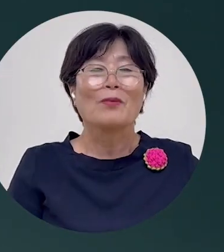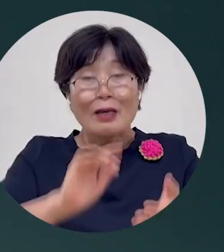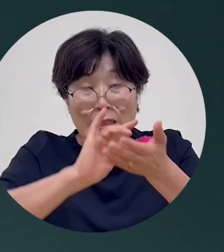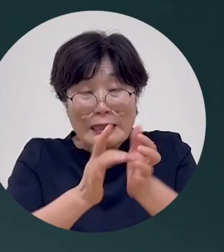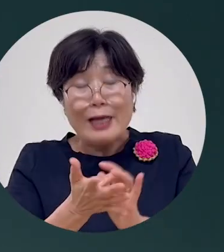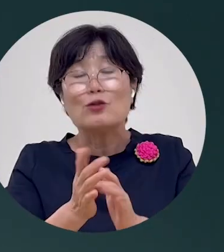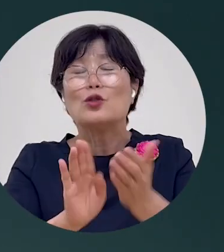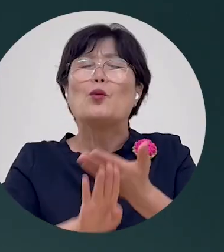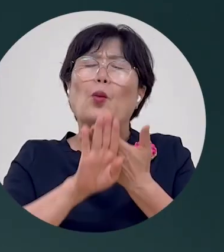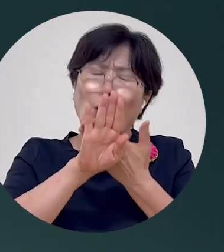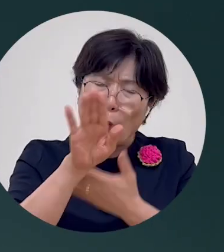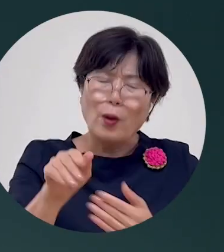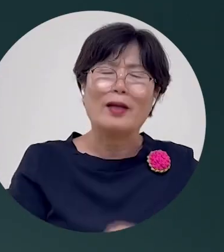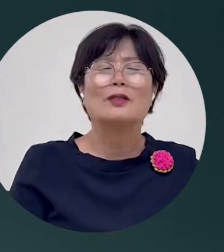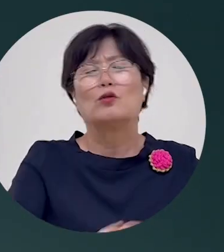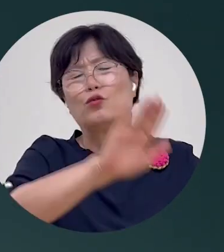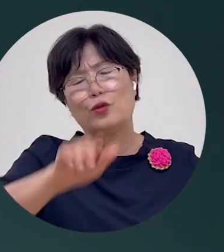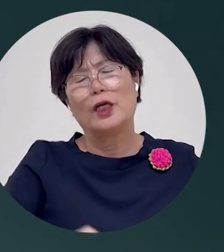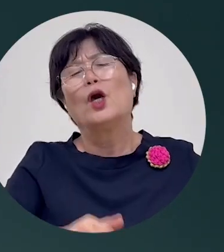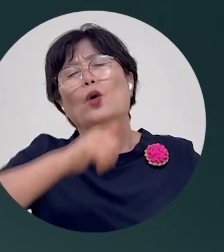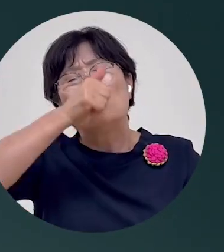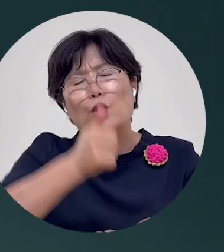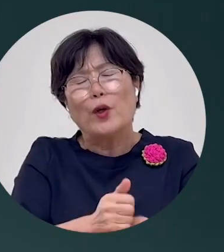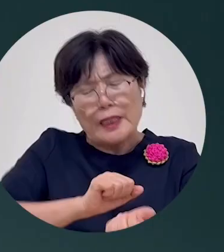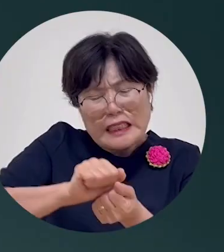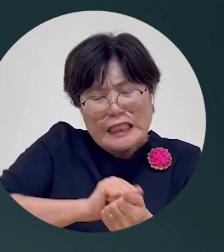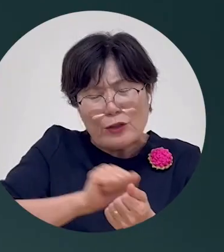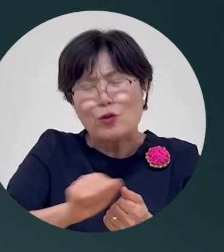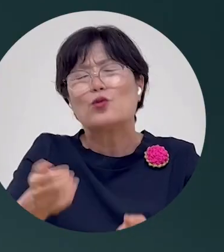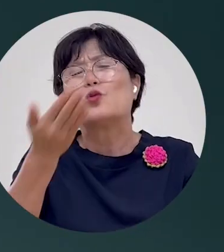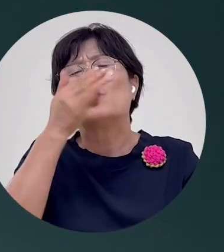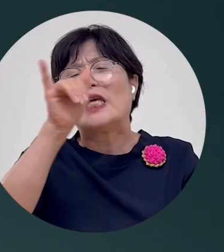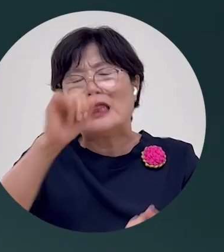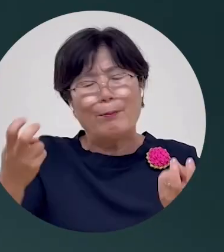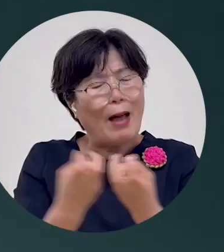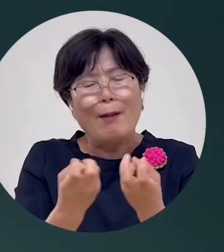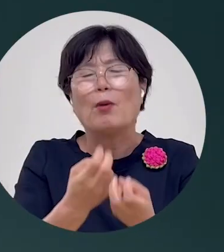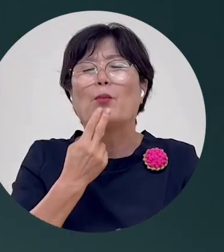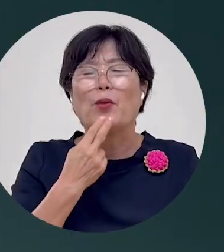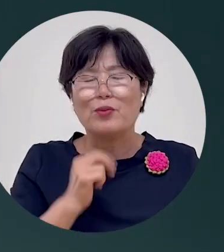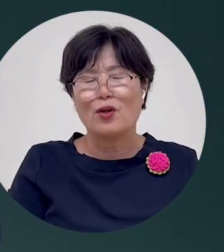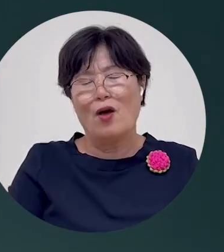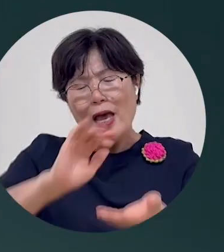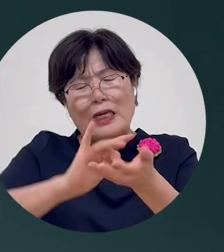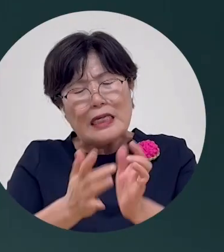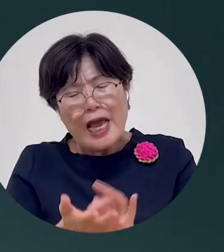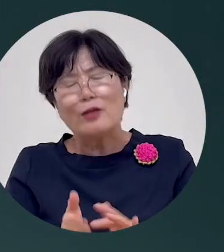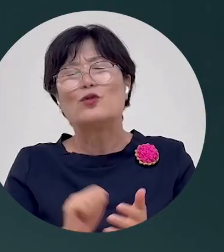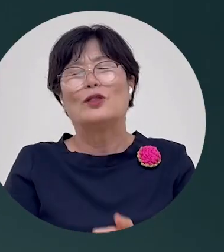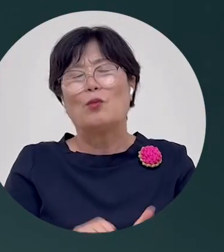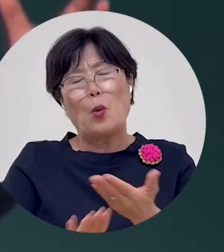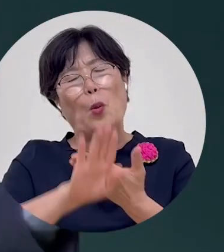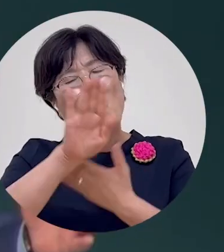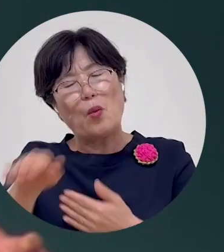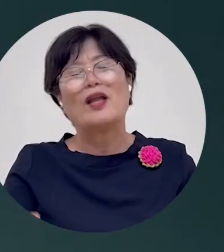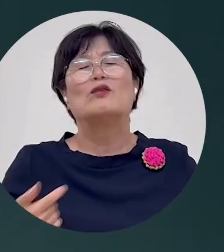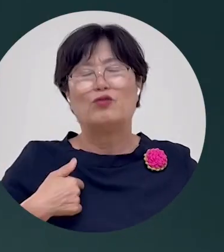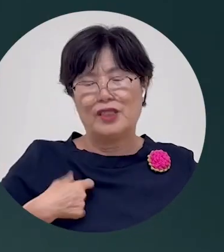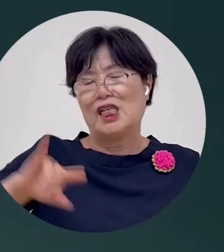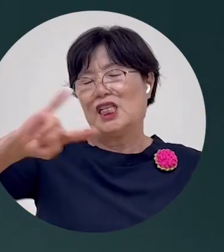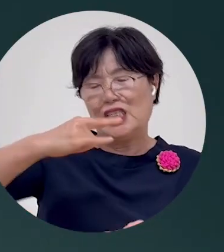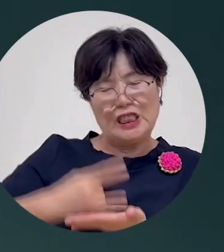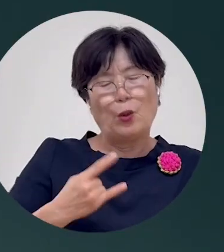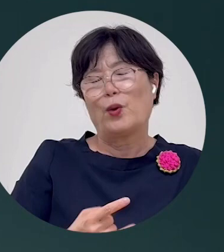예수님 외에는 우리를 죄를 씻을 수 있는 방법이 없습니다. 예수님 외에는 우리를 의롭게 할 수 있는 방법이